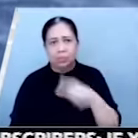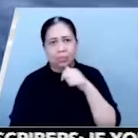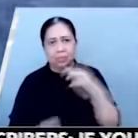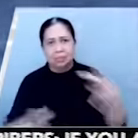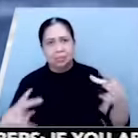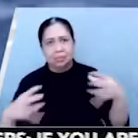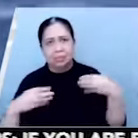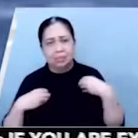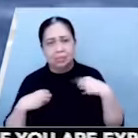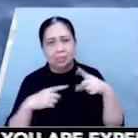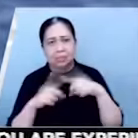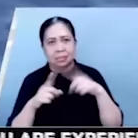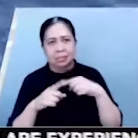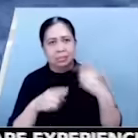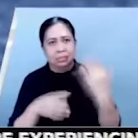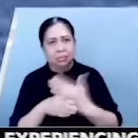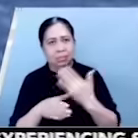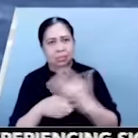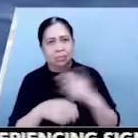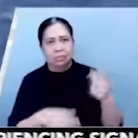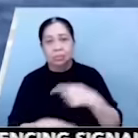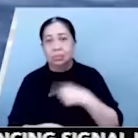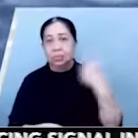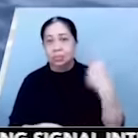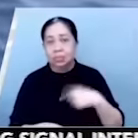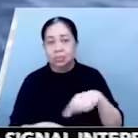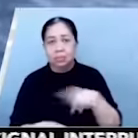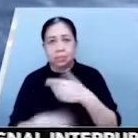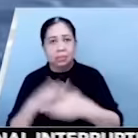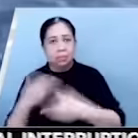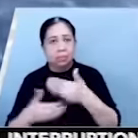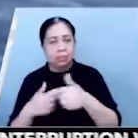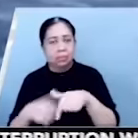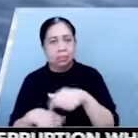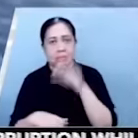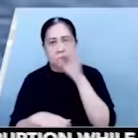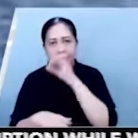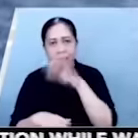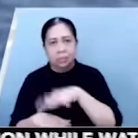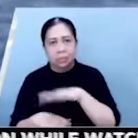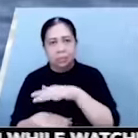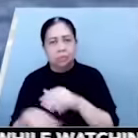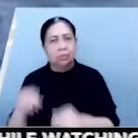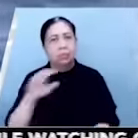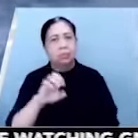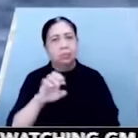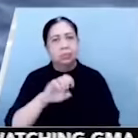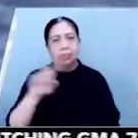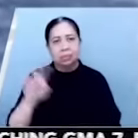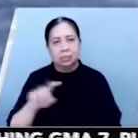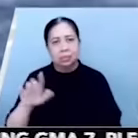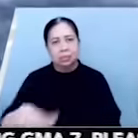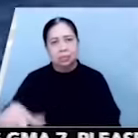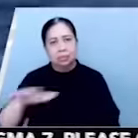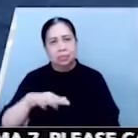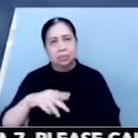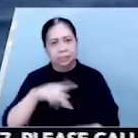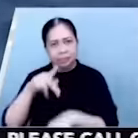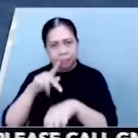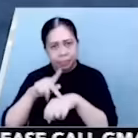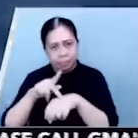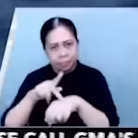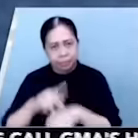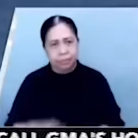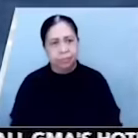mga panghihimasok ng China sa mga operasyon ng mga Pinoy sa Exclusive Economic Zone ng Pilipinas.